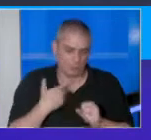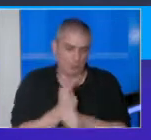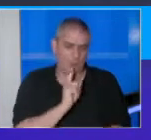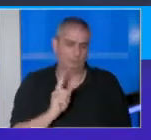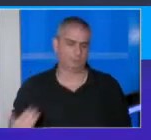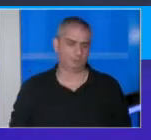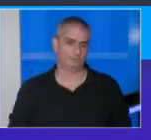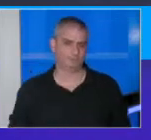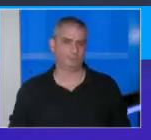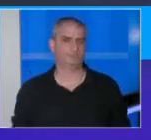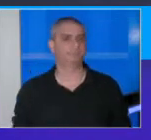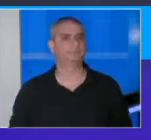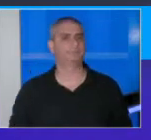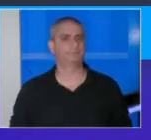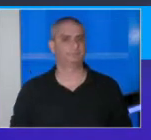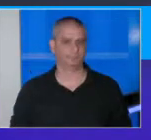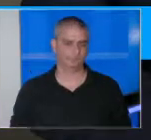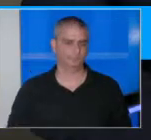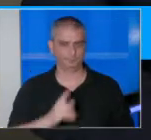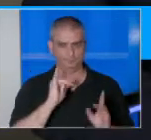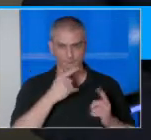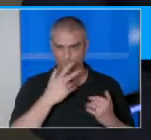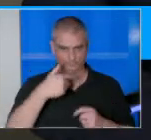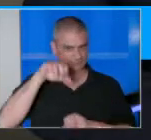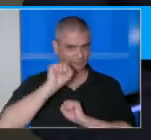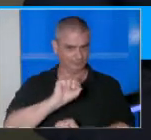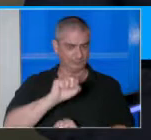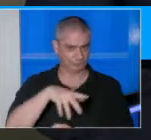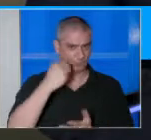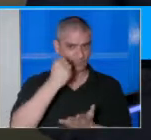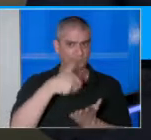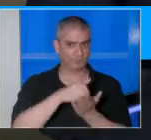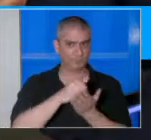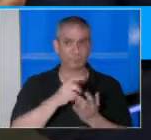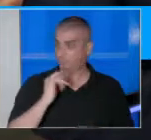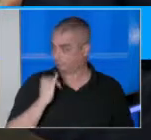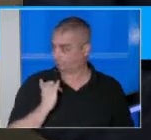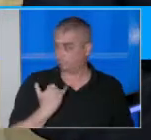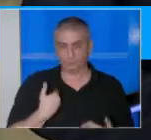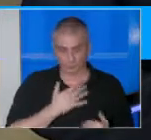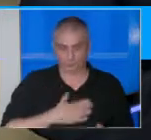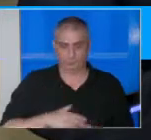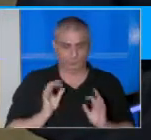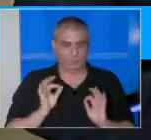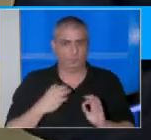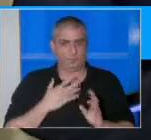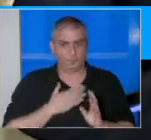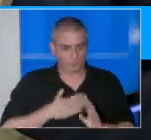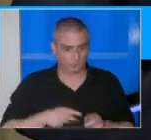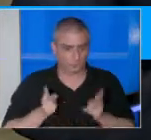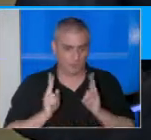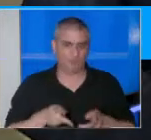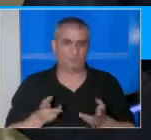מצליחים לעשות. כן, אז זה קורה. עכשיו אתם תצביעו בעד התקציב ההמשכי או שגם... אנחנו כן, אנחנו רוצים באמת, שוב, לאפשר